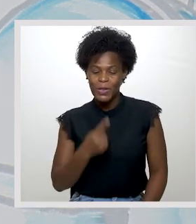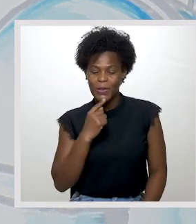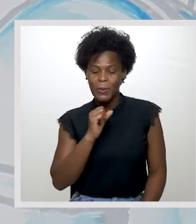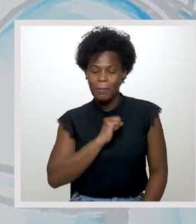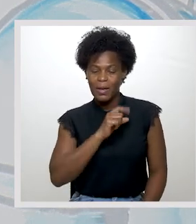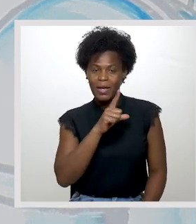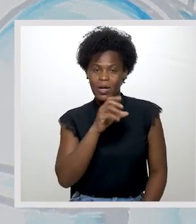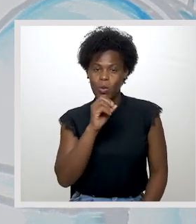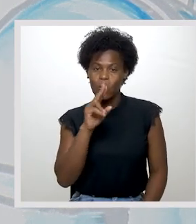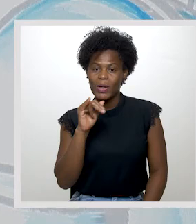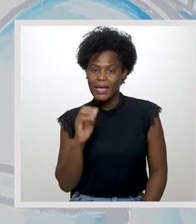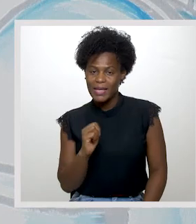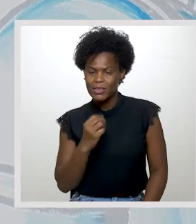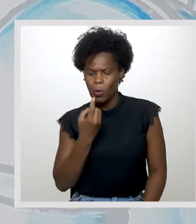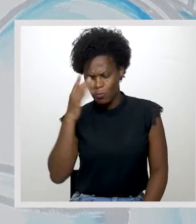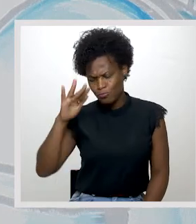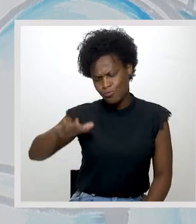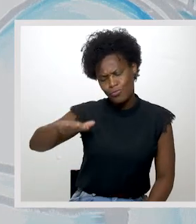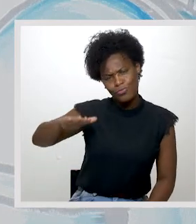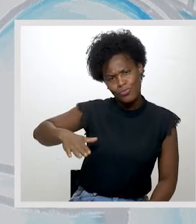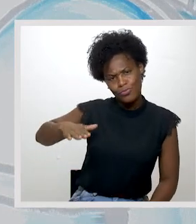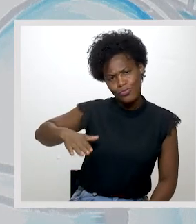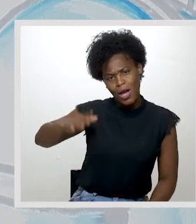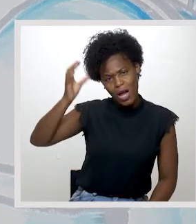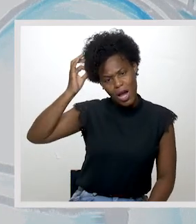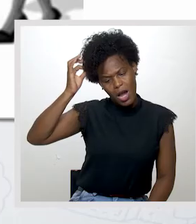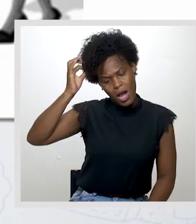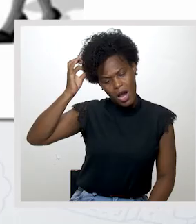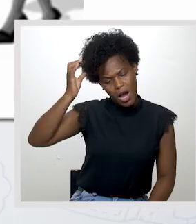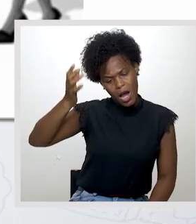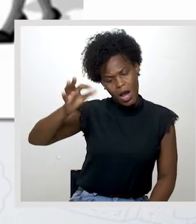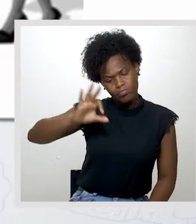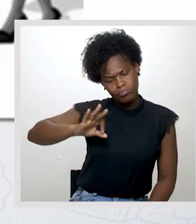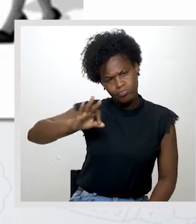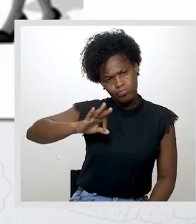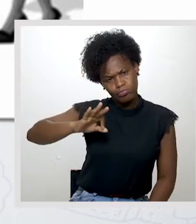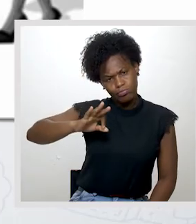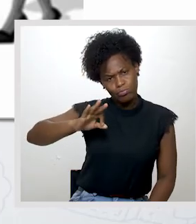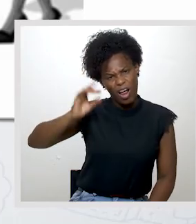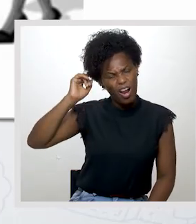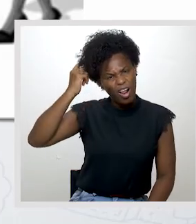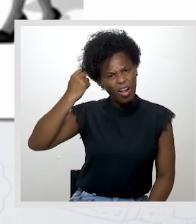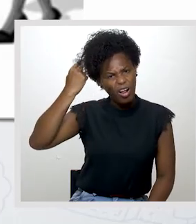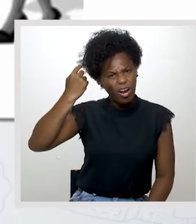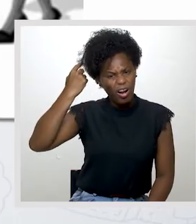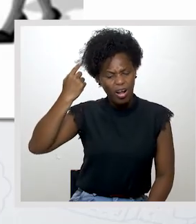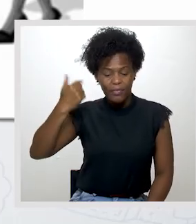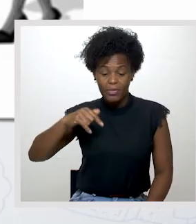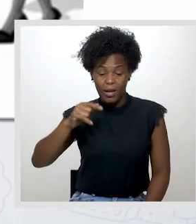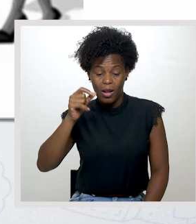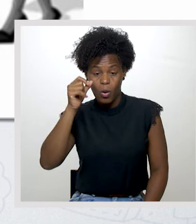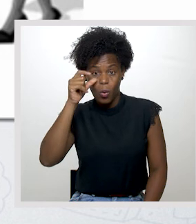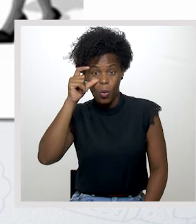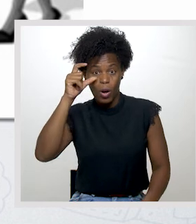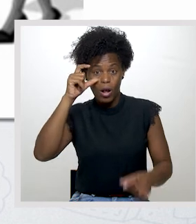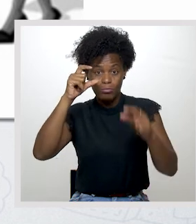Je m'appelle Louis. Je suis petit. Mes cheveux sont blonds et frisés. Je porte une